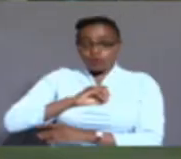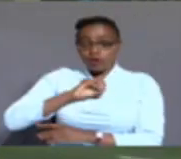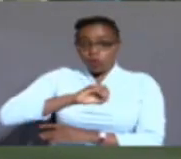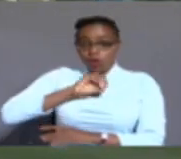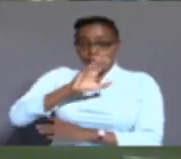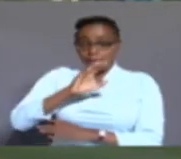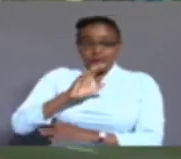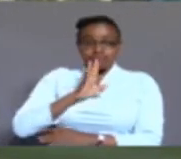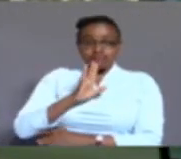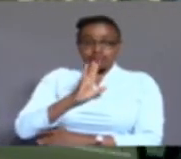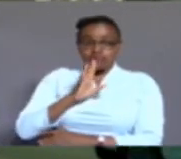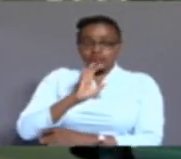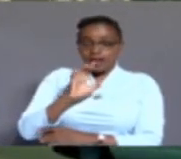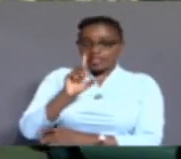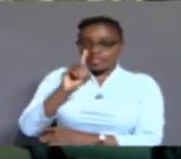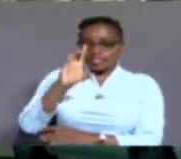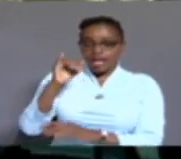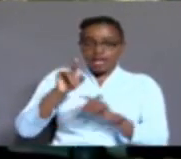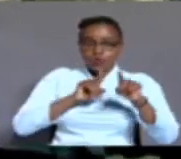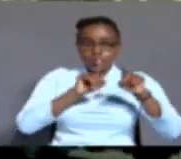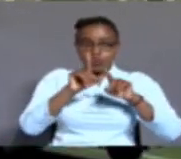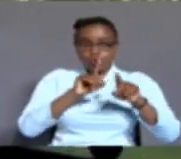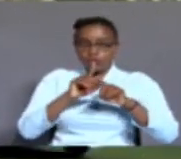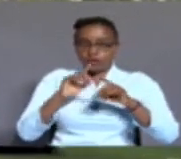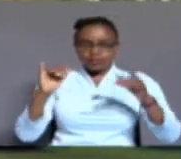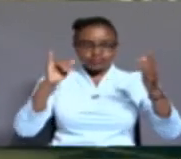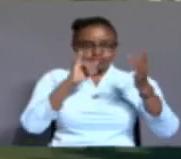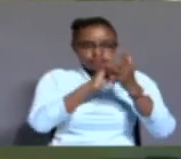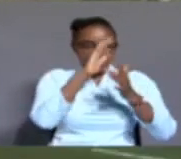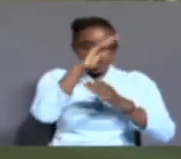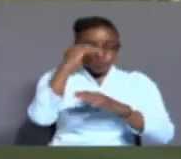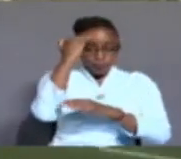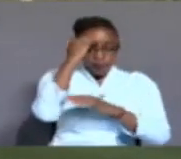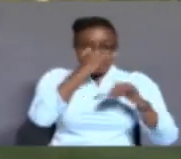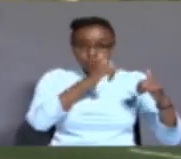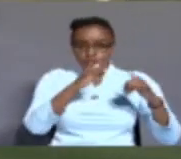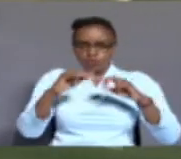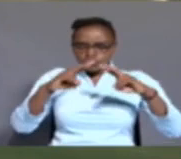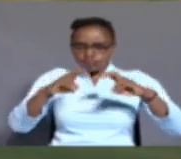statements. Maafisa wa DCI waliosafiri kuelekea Dubai kuchunguza sakata hiyo